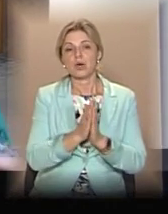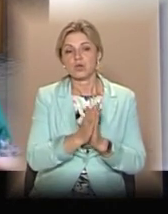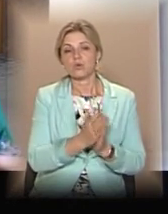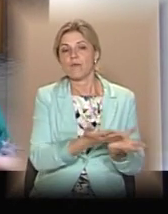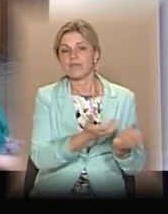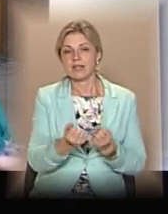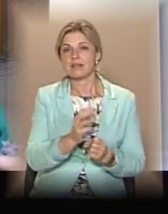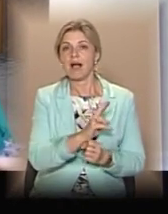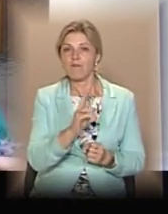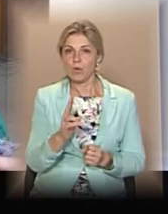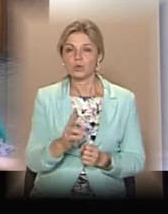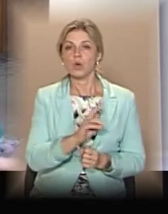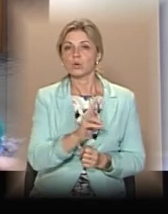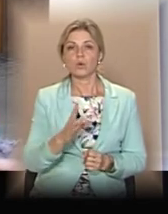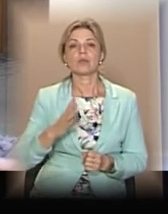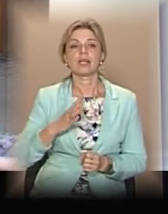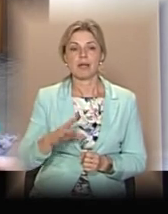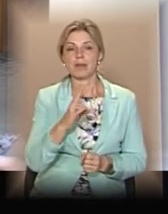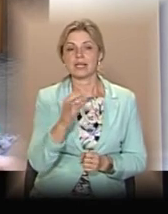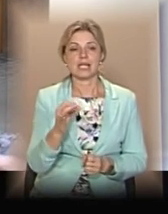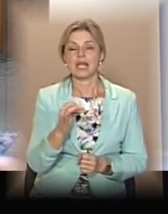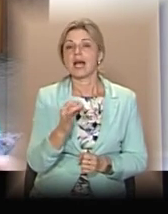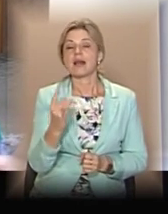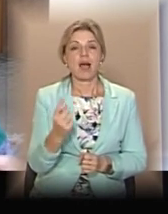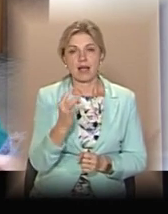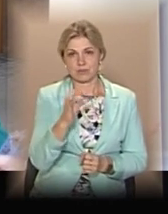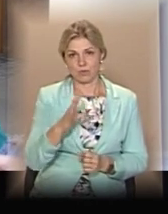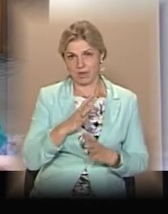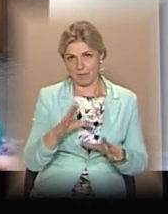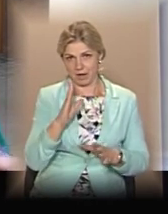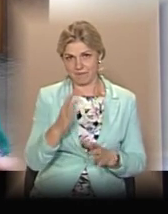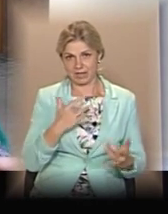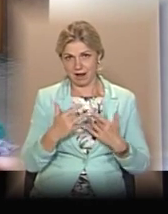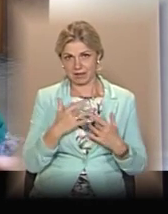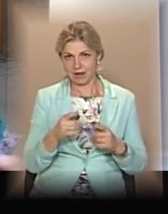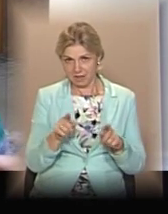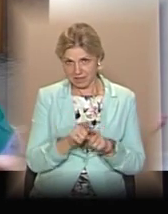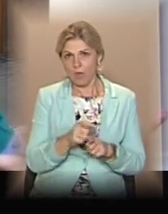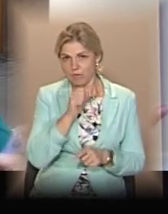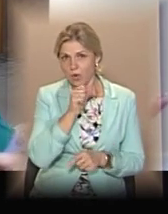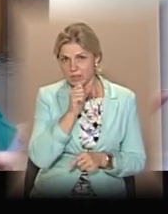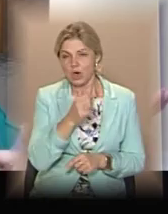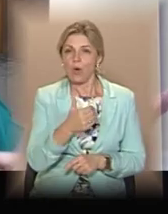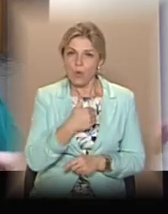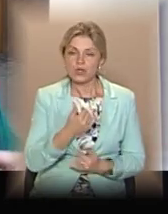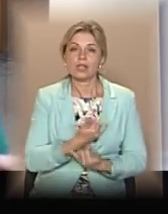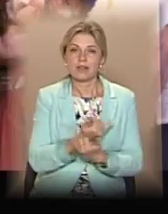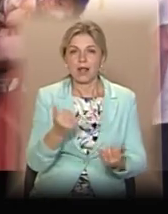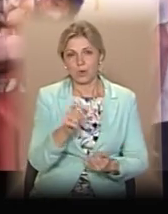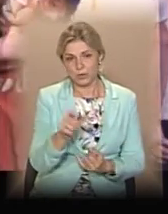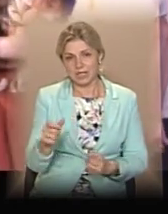що... Ну, кто-то не был ни разу в жизни в театре, представляете, в таком возрасте, поэтому хочется для людей сделать